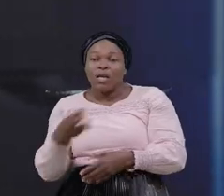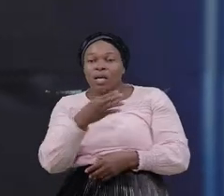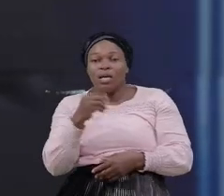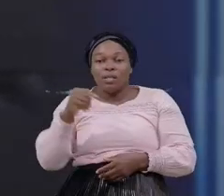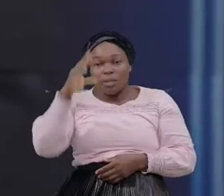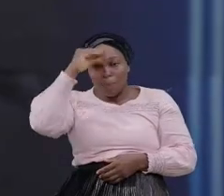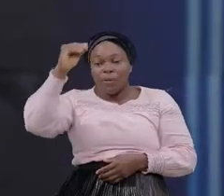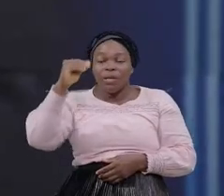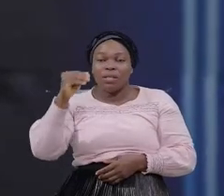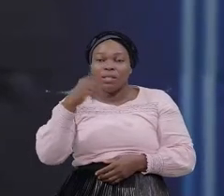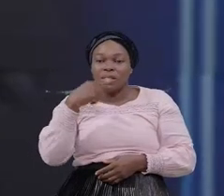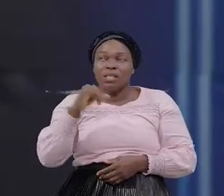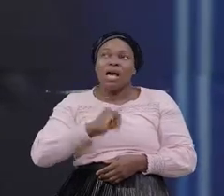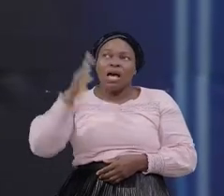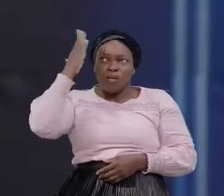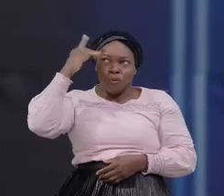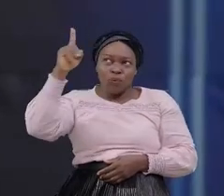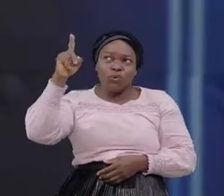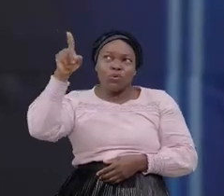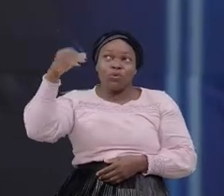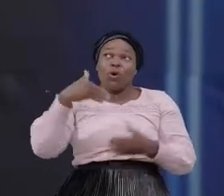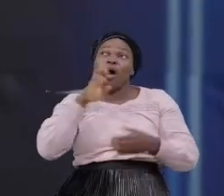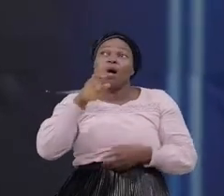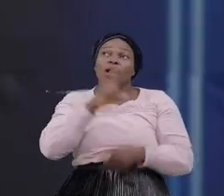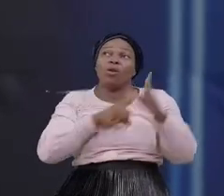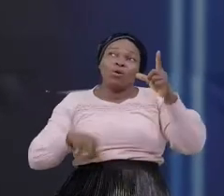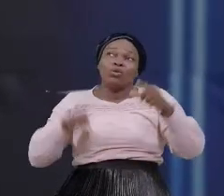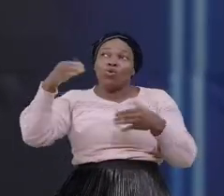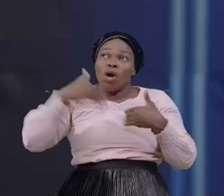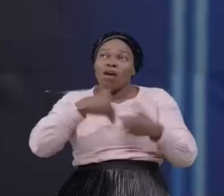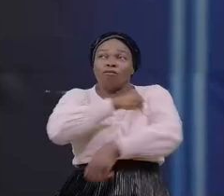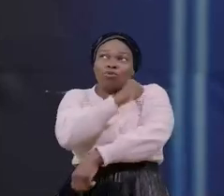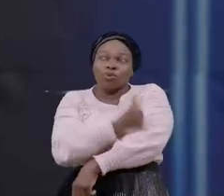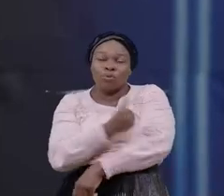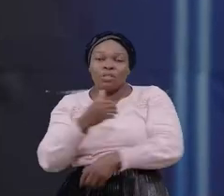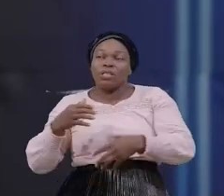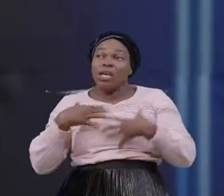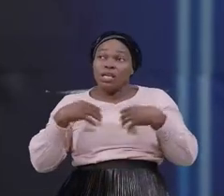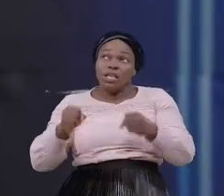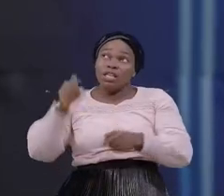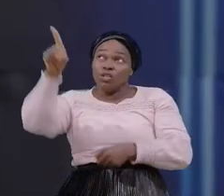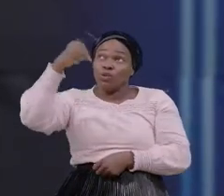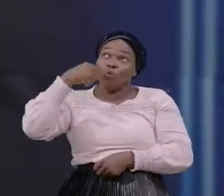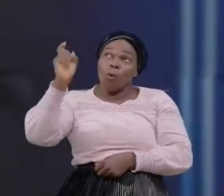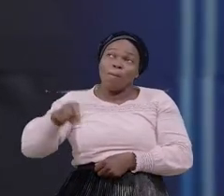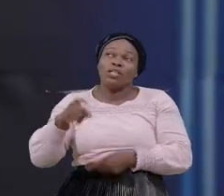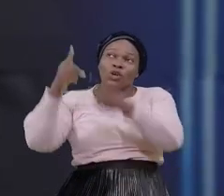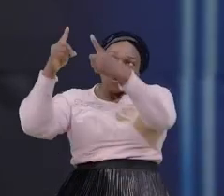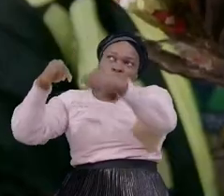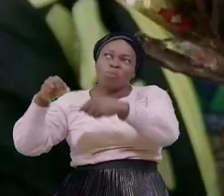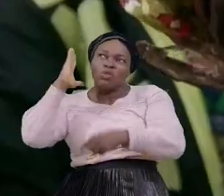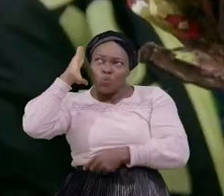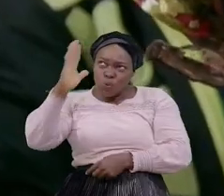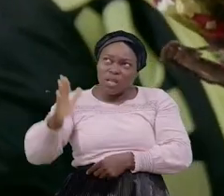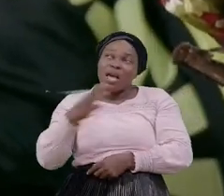que je te connais, tu es Seigneur, tu as l'autorité, que tu dis guérison, viens, la guérison va venir. Tu dis délivrance, viens, la